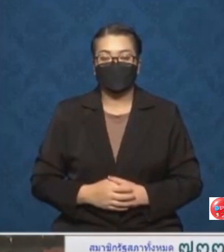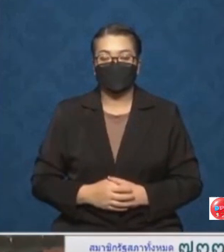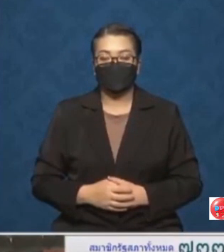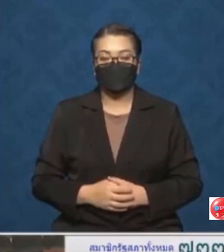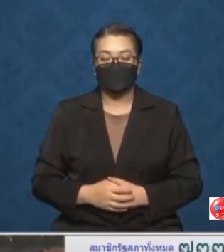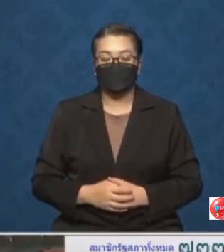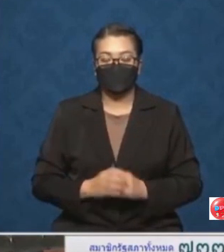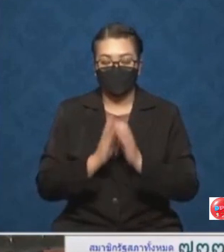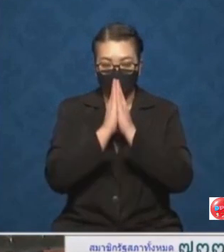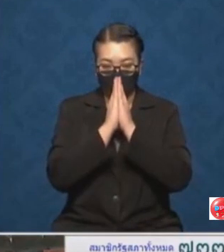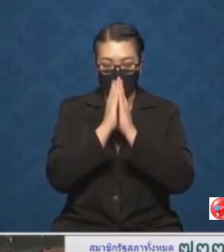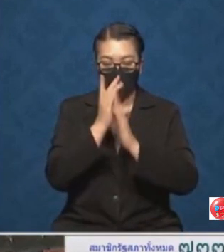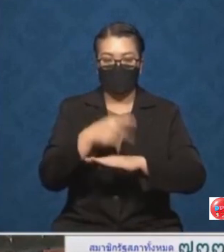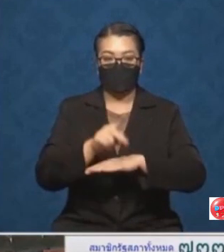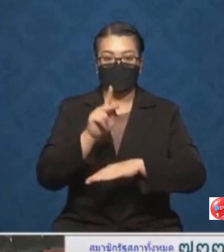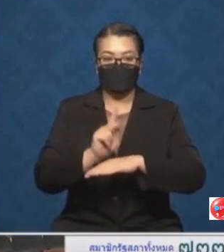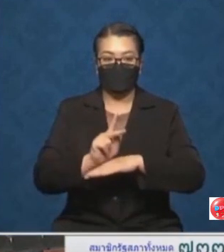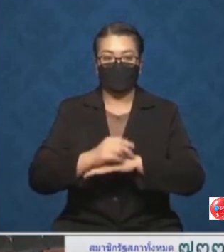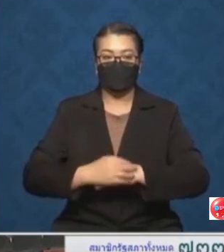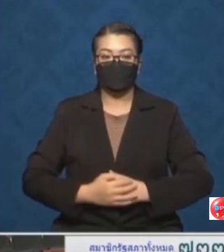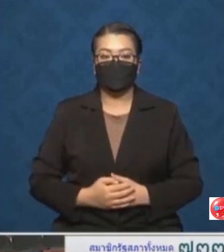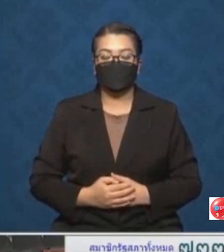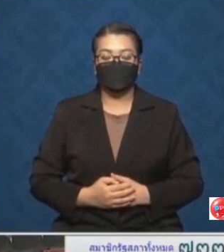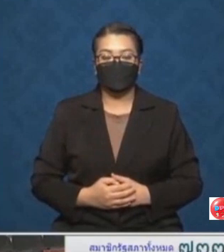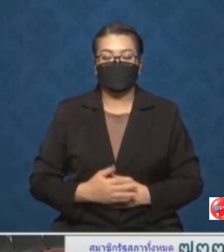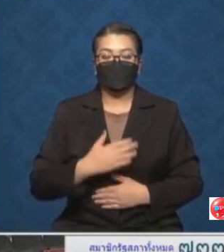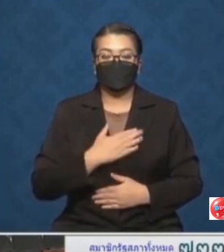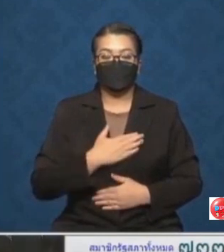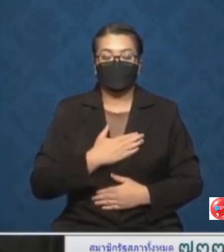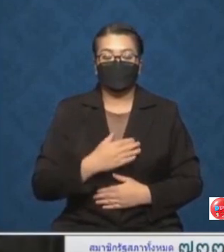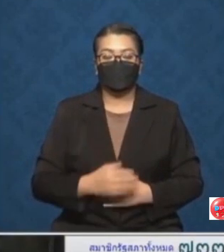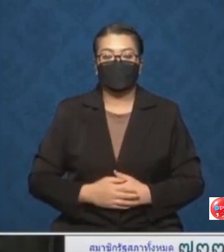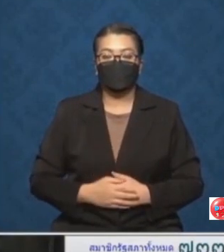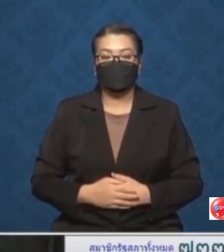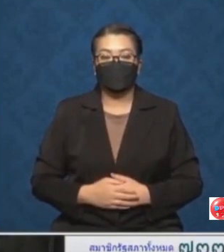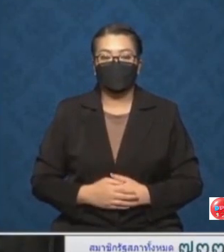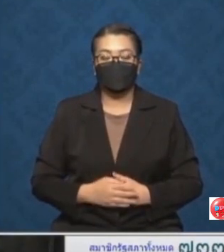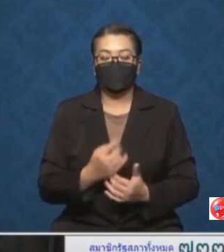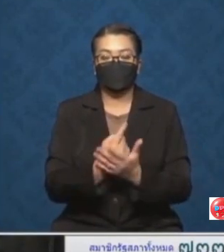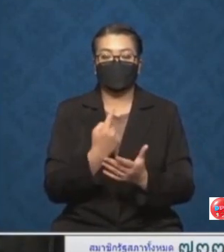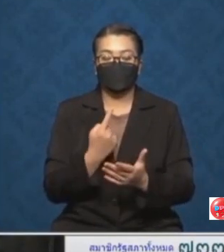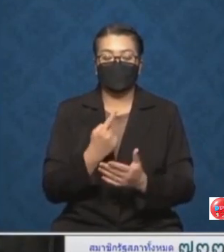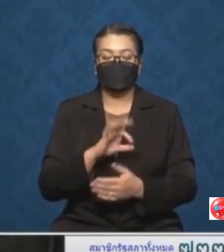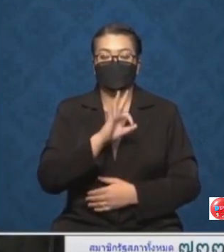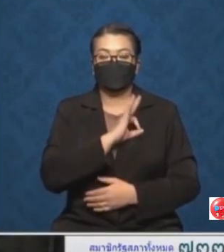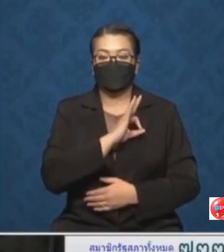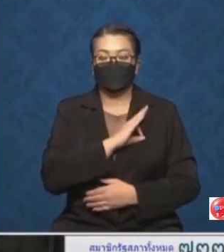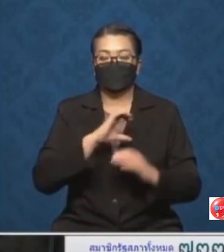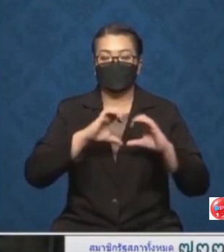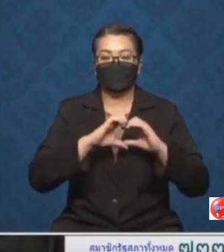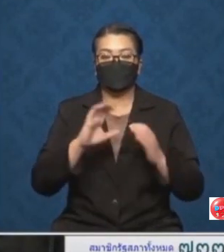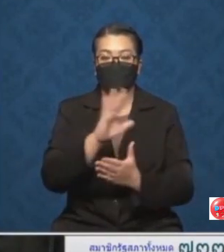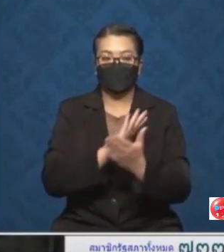กราบเรียนประธานรัฐสภาที่เคารพข้าเจ้านางสาวศรีนวลบุญลือสมาชิกสภาผู้แทนราษฎ